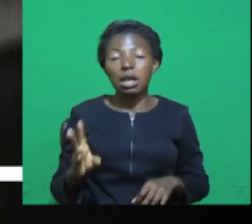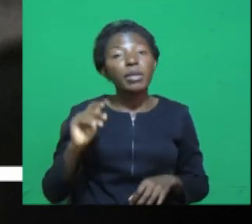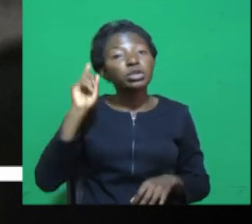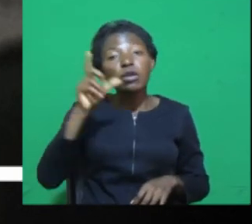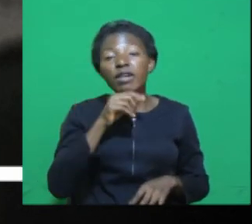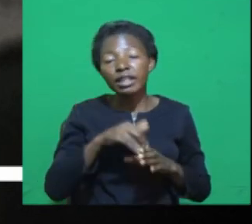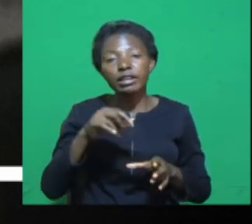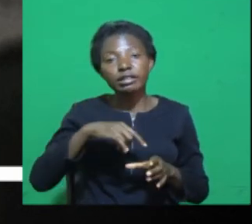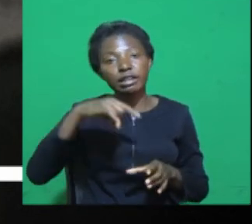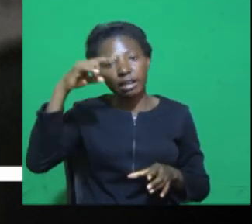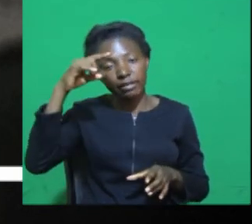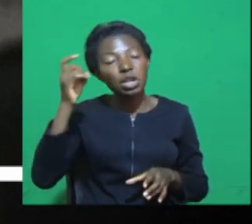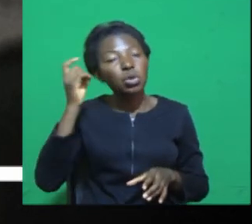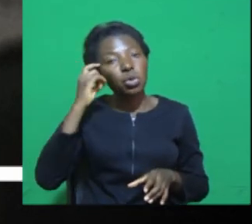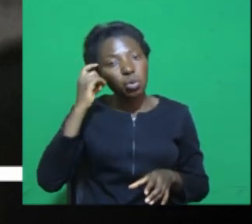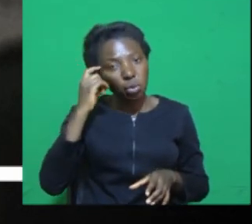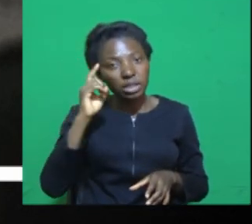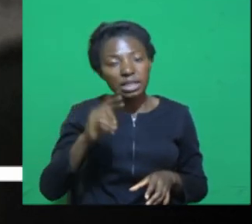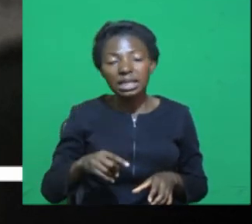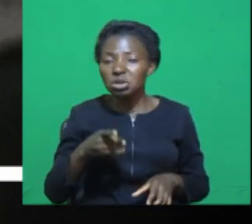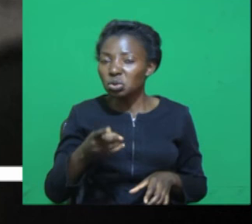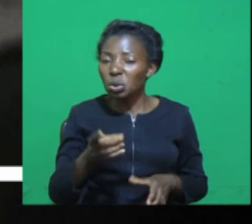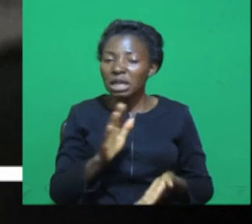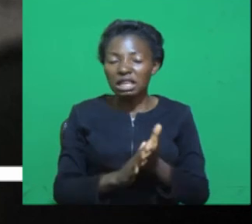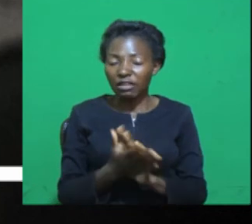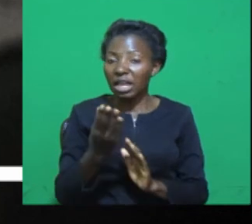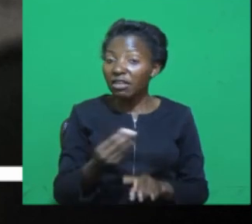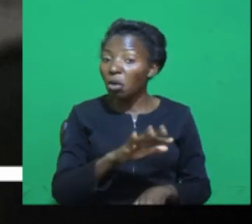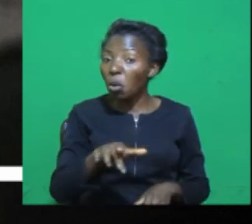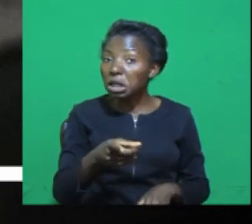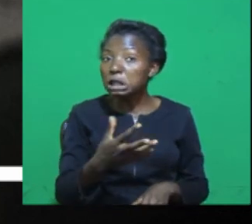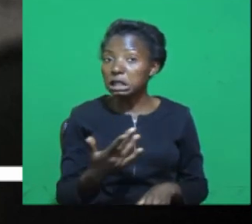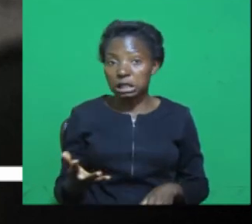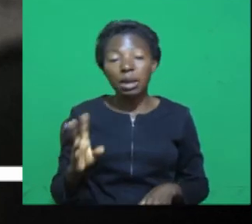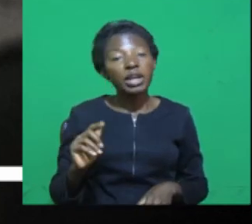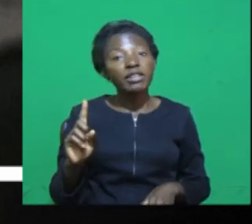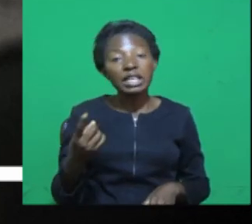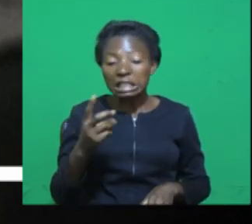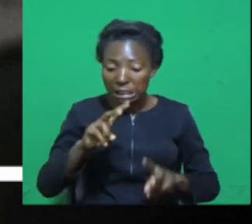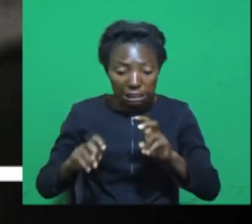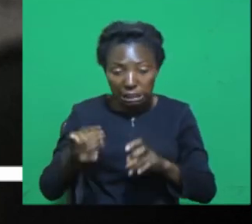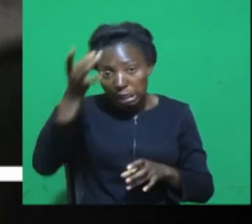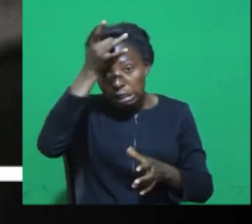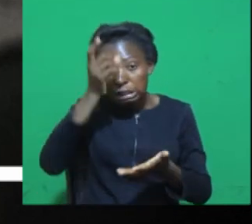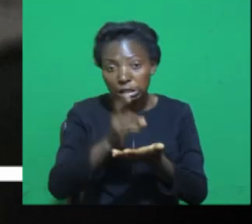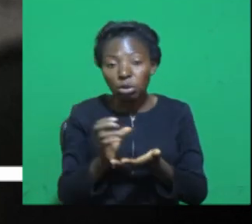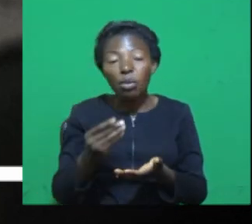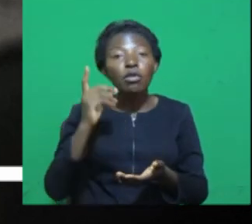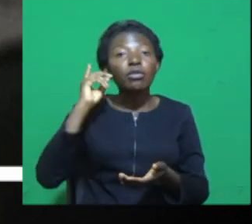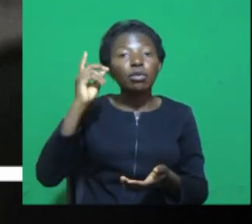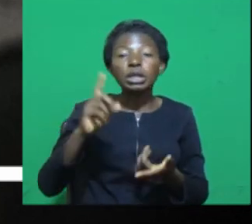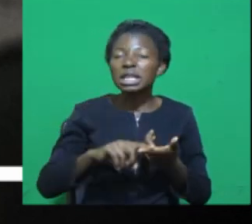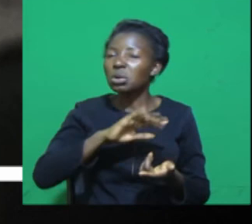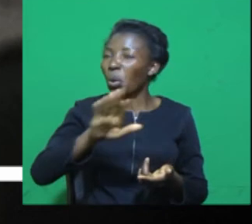venyu vokudenga vanoziva kuti munoshayiwa izvozvi zvose. Asi tangai kutsvaka ushe hwaMwari nokururama